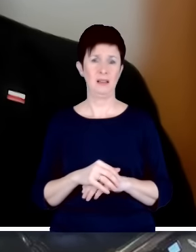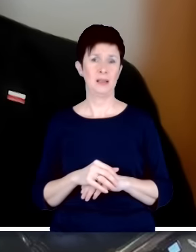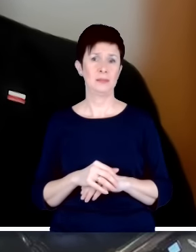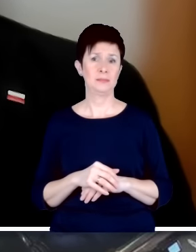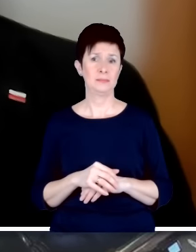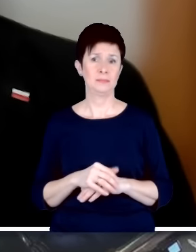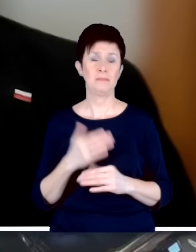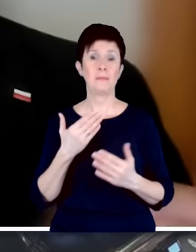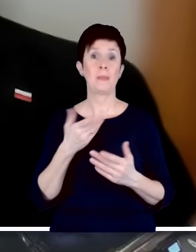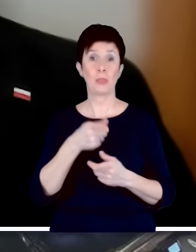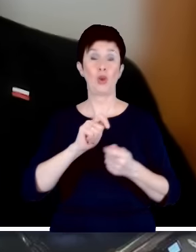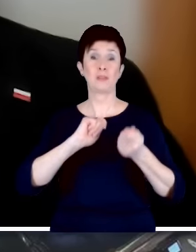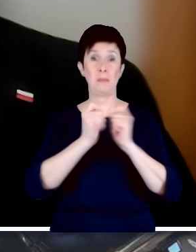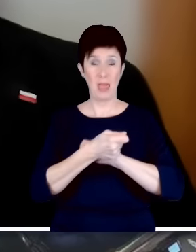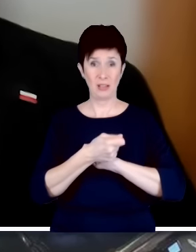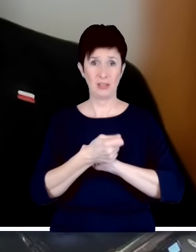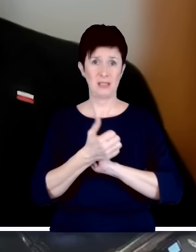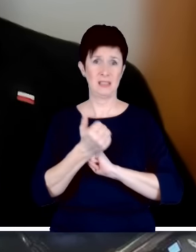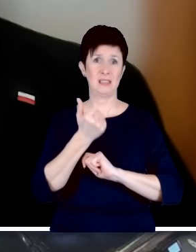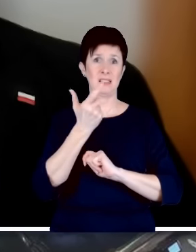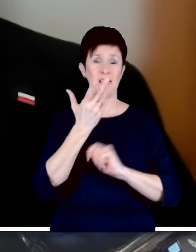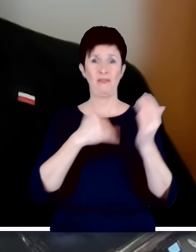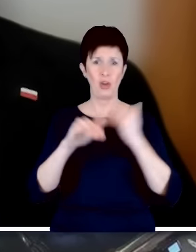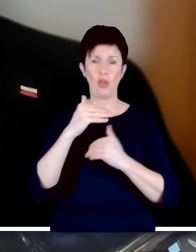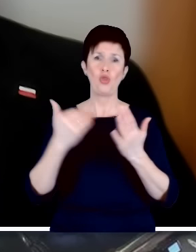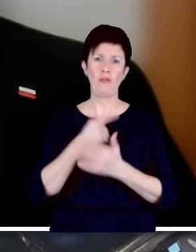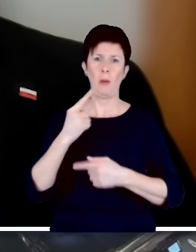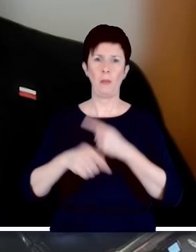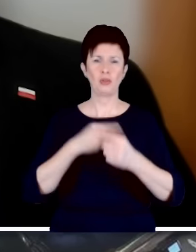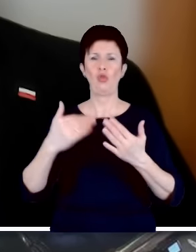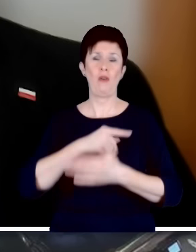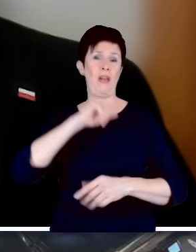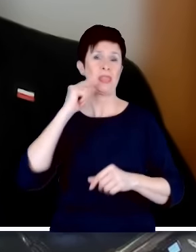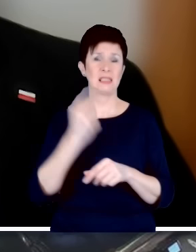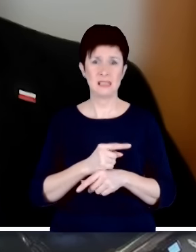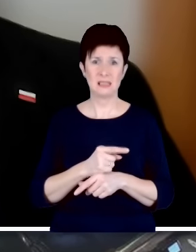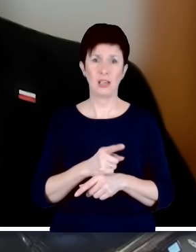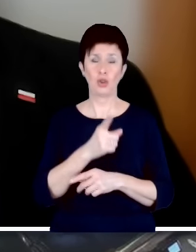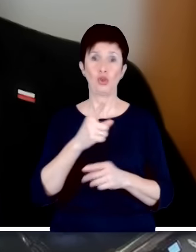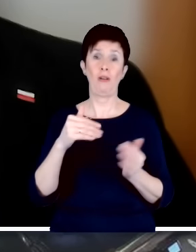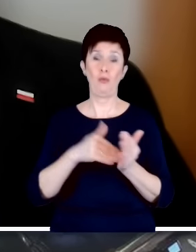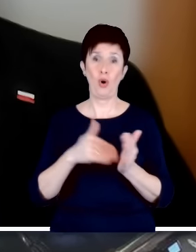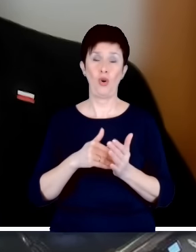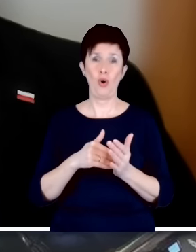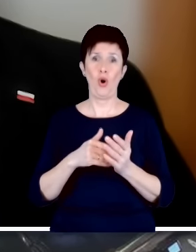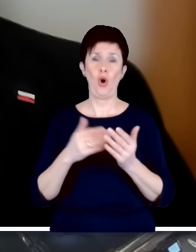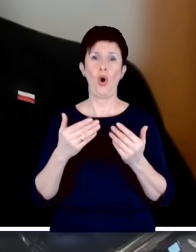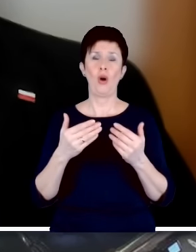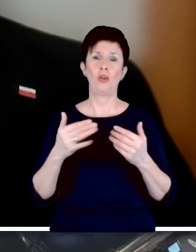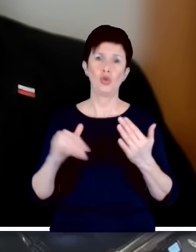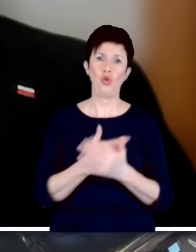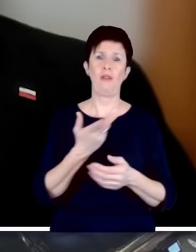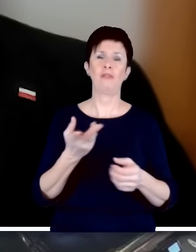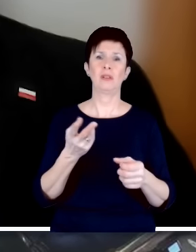to zmienić i w ogóle wszcząć nowe postępowanie o nową decyzję, to wtedy otwiera się nowy termin na składanie roszczeń i